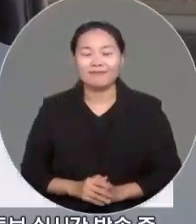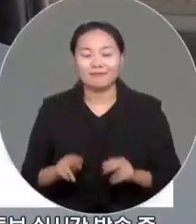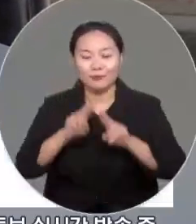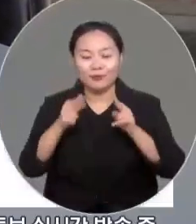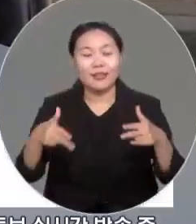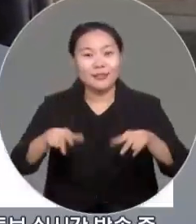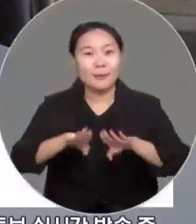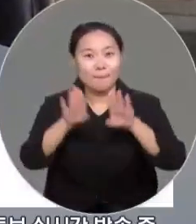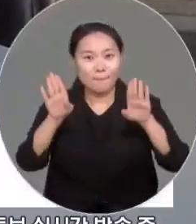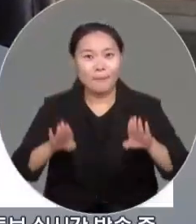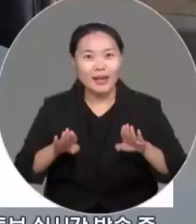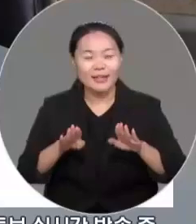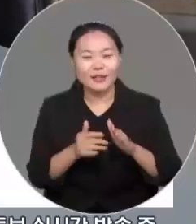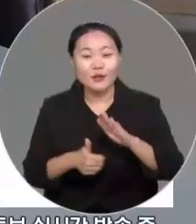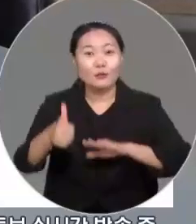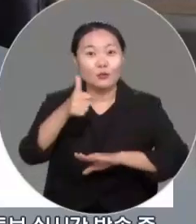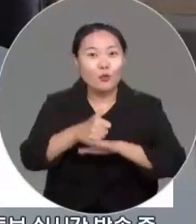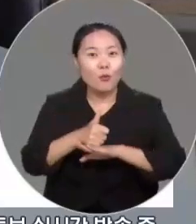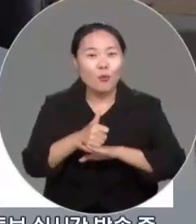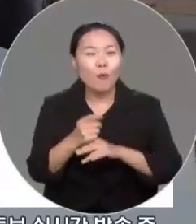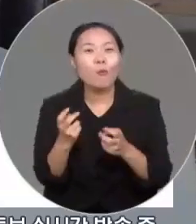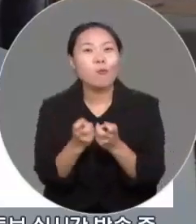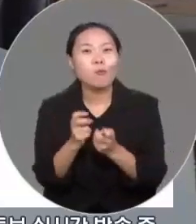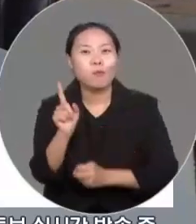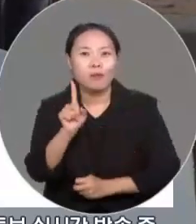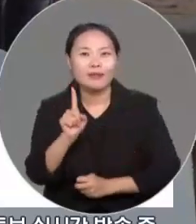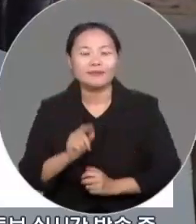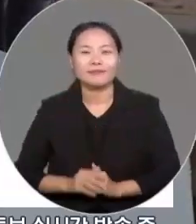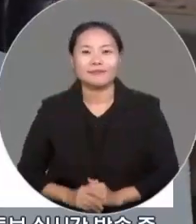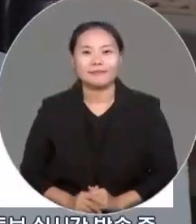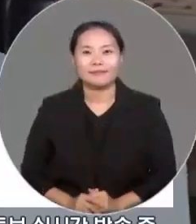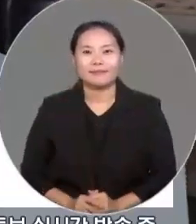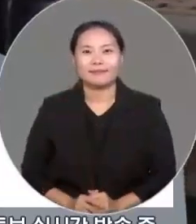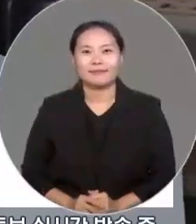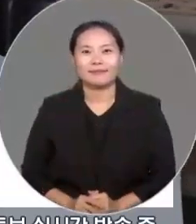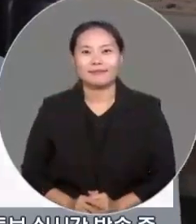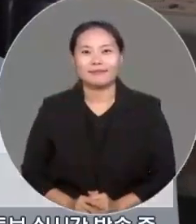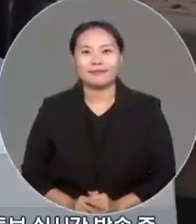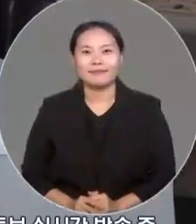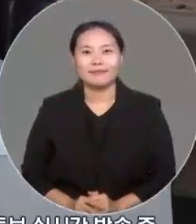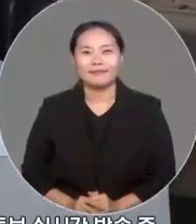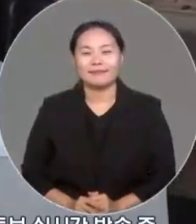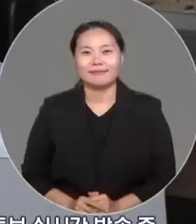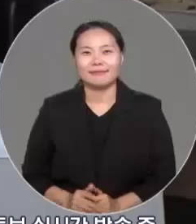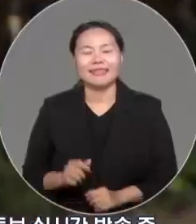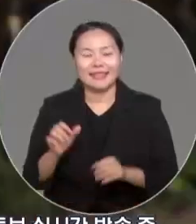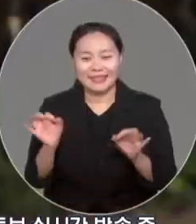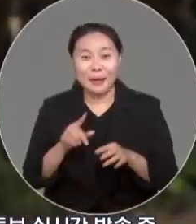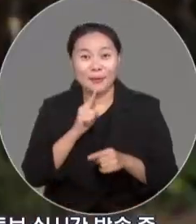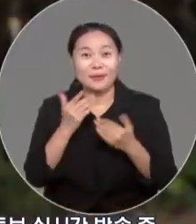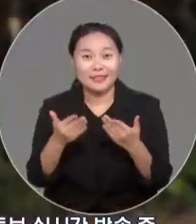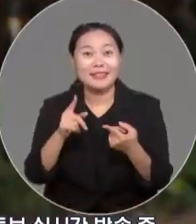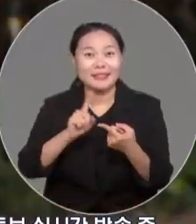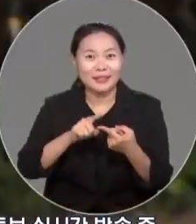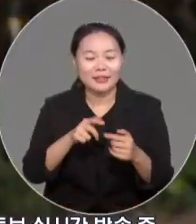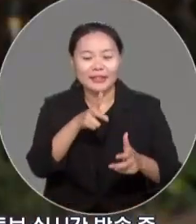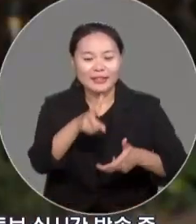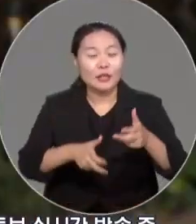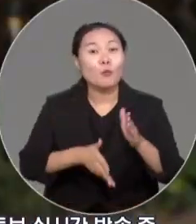울산 국제정원 박람회 유치 성공 전략이 궁금합니다. 잠시 말씀을 드리겠습니다만 우리 울산은